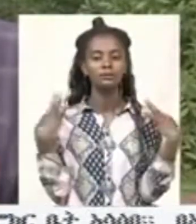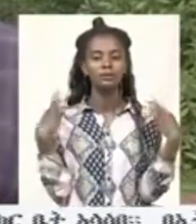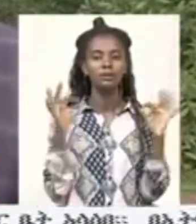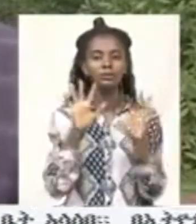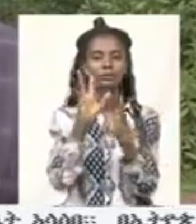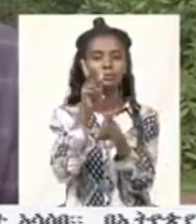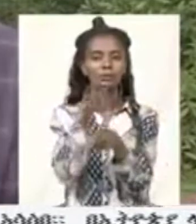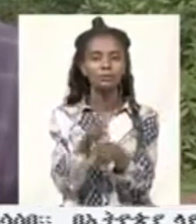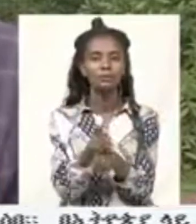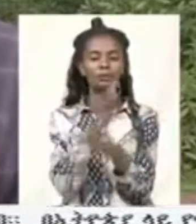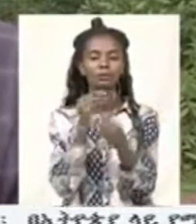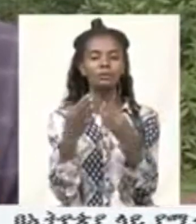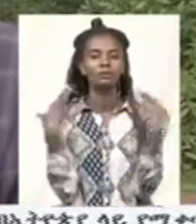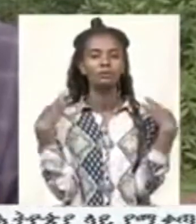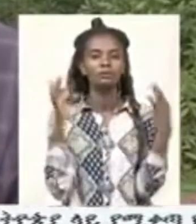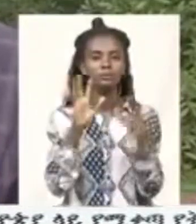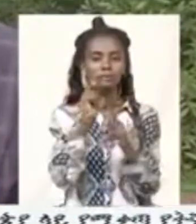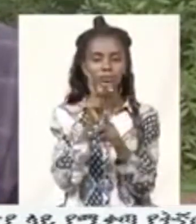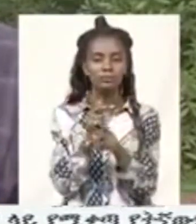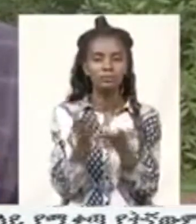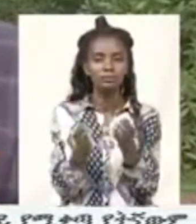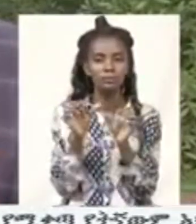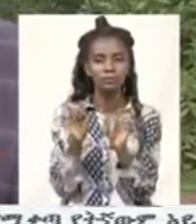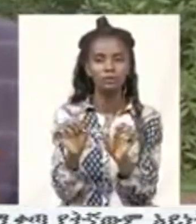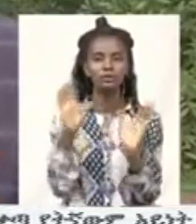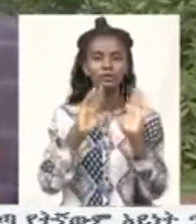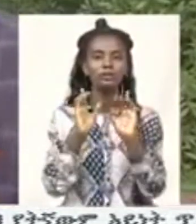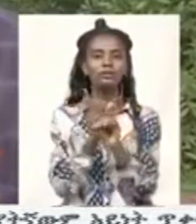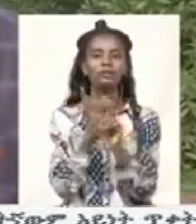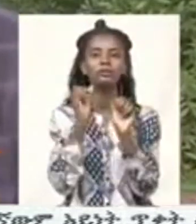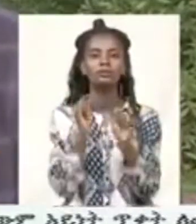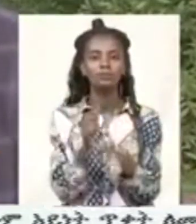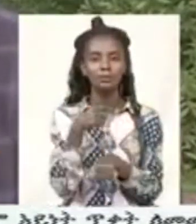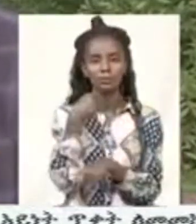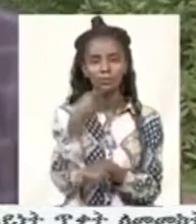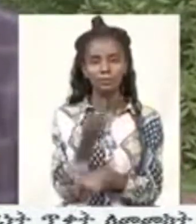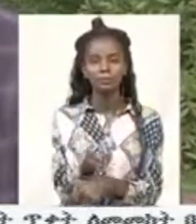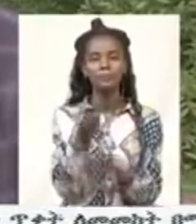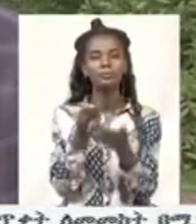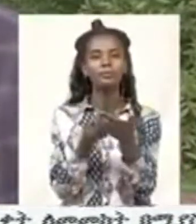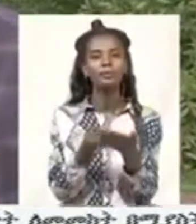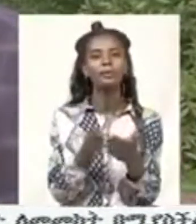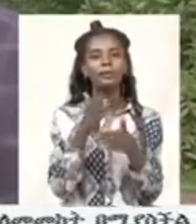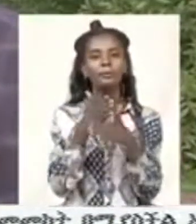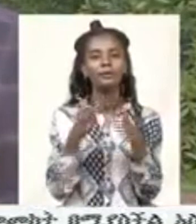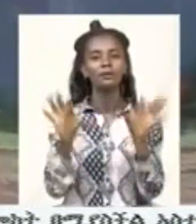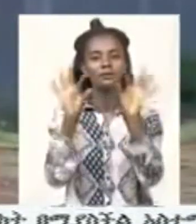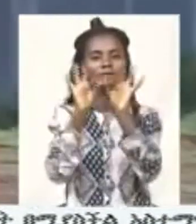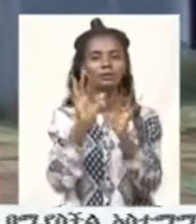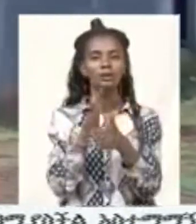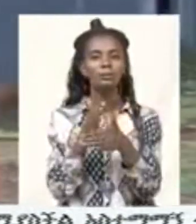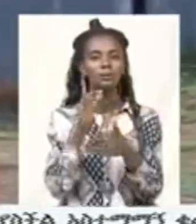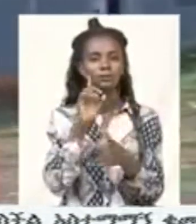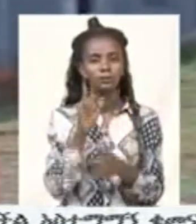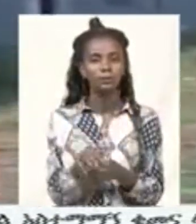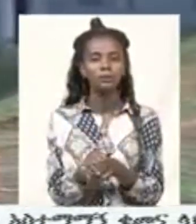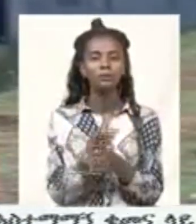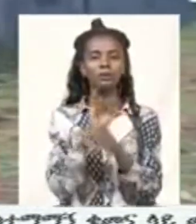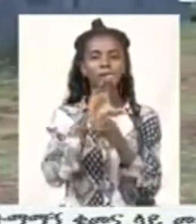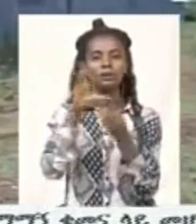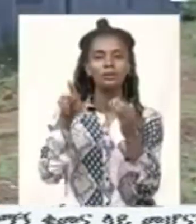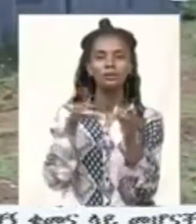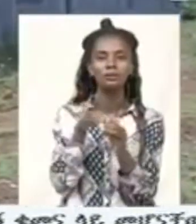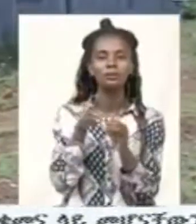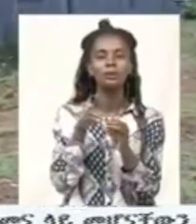ጠብቆ ሴኩሪቲን ጠብቆ ከማቆየት አኳያ ግን ችግር ሊፈጥር ይችላል የሚል ነገር ስላለን ይሄ ግንባታ በጣም አስፈላጊ ግንባታ ነው። እንደ ክልል መንግስትም